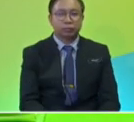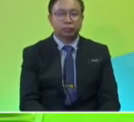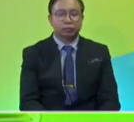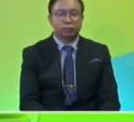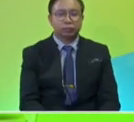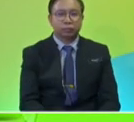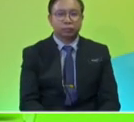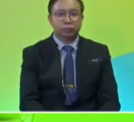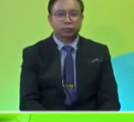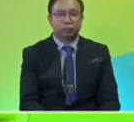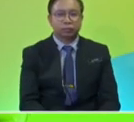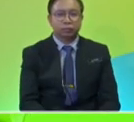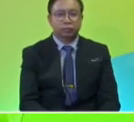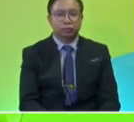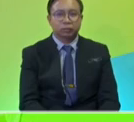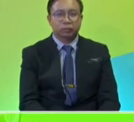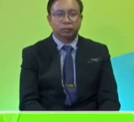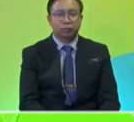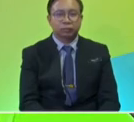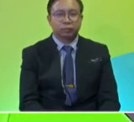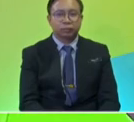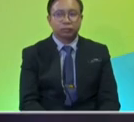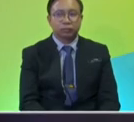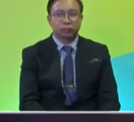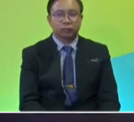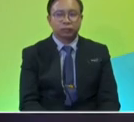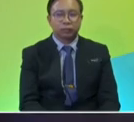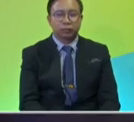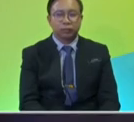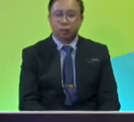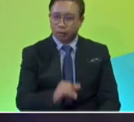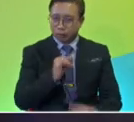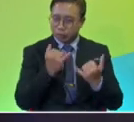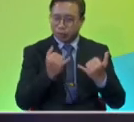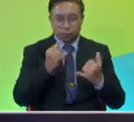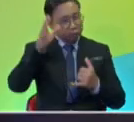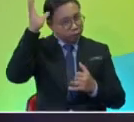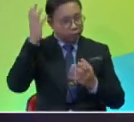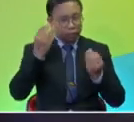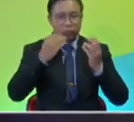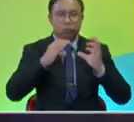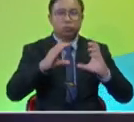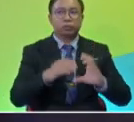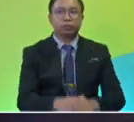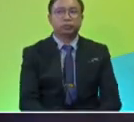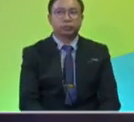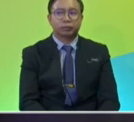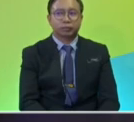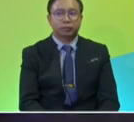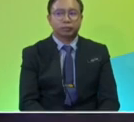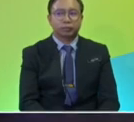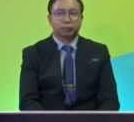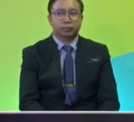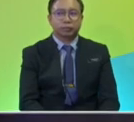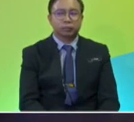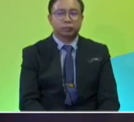Wah ha okey if nak Cuba Cikgu okey boleh boleh gunakan boleh gunakan ini ataupun